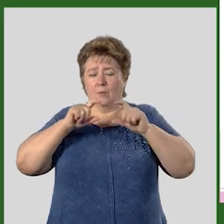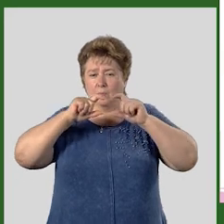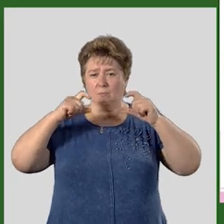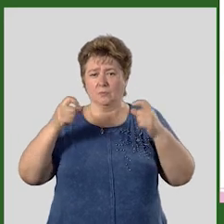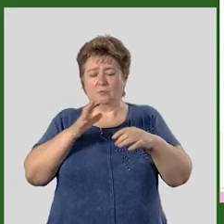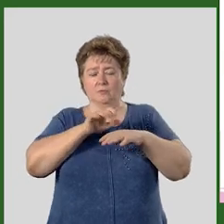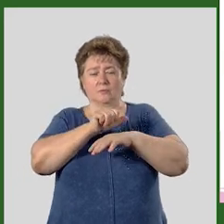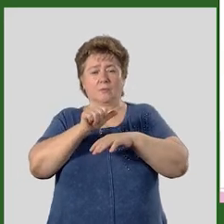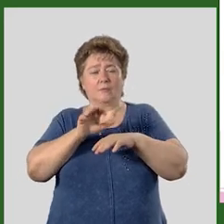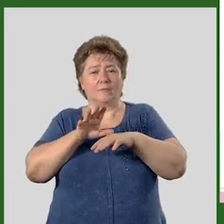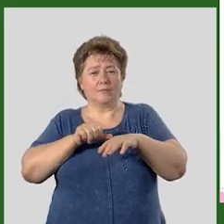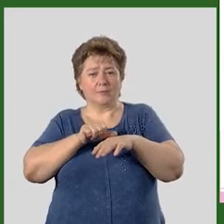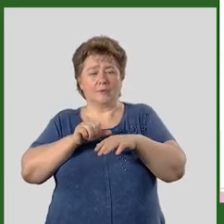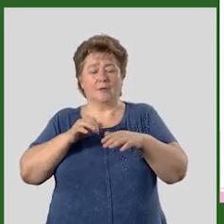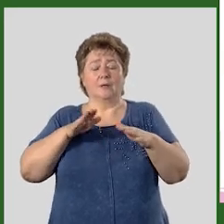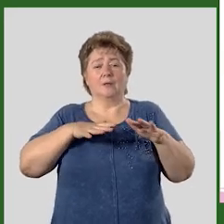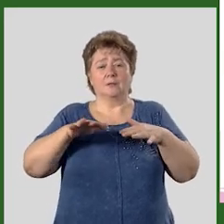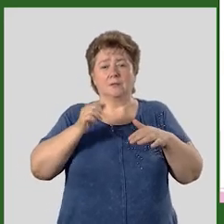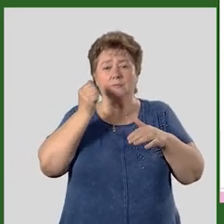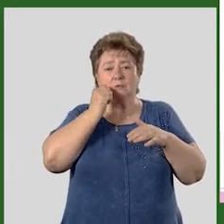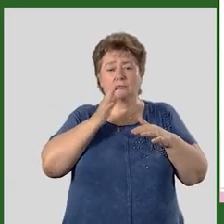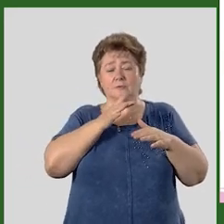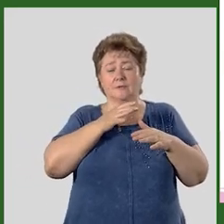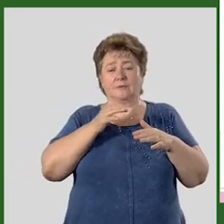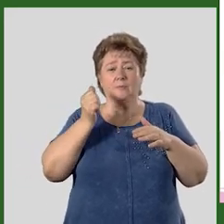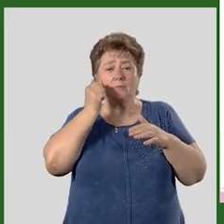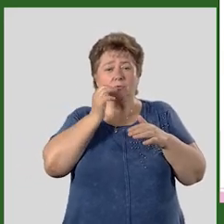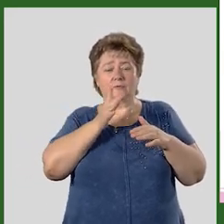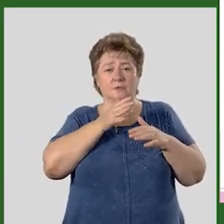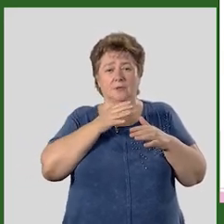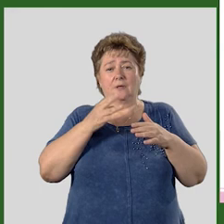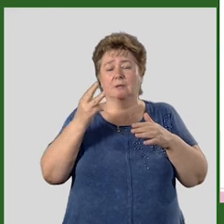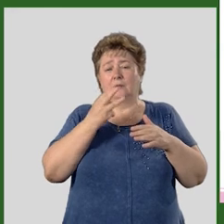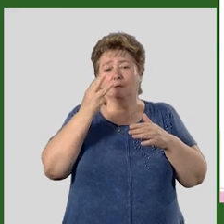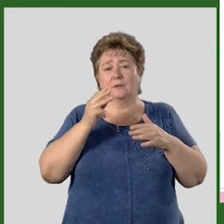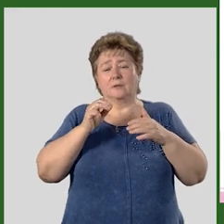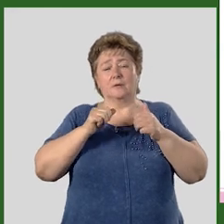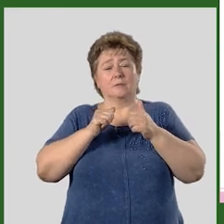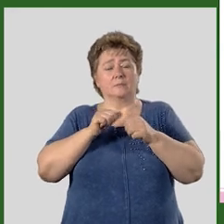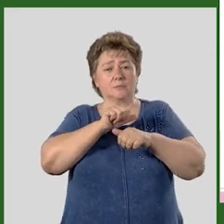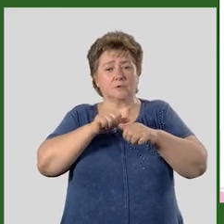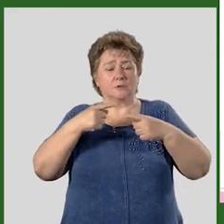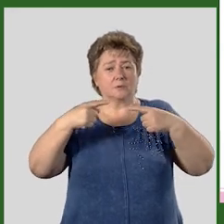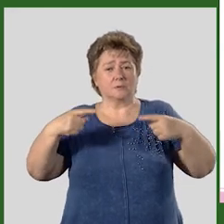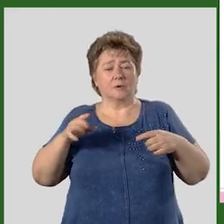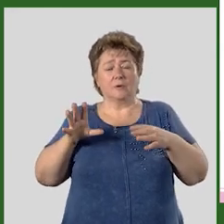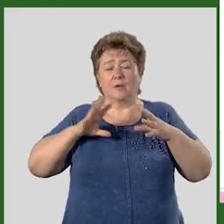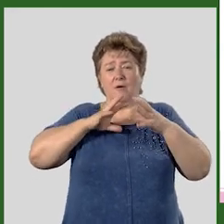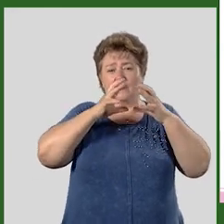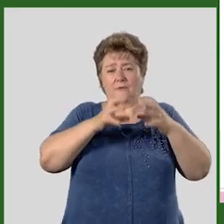поясов действует московское время. Московское время на 3 часа отличается от